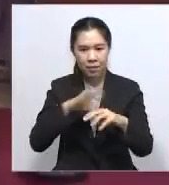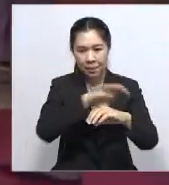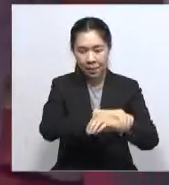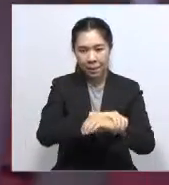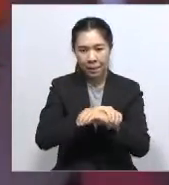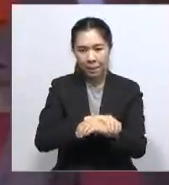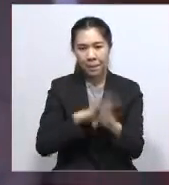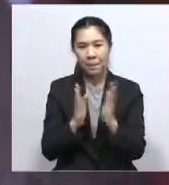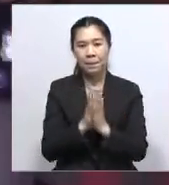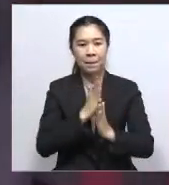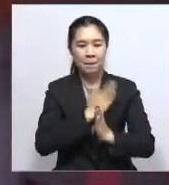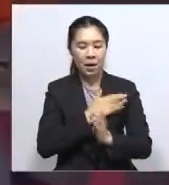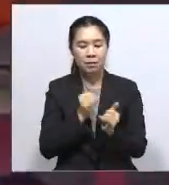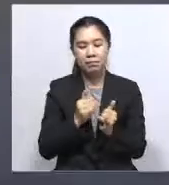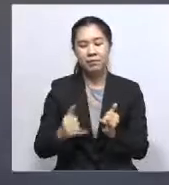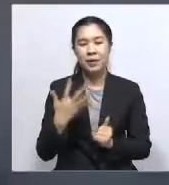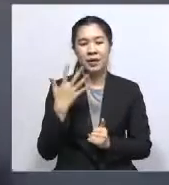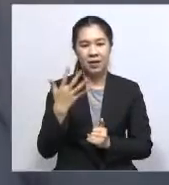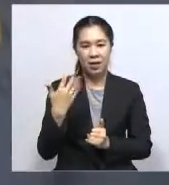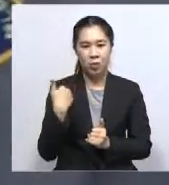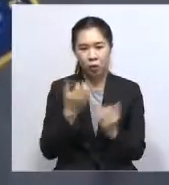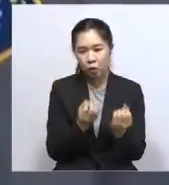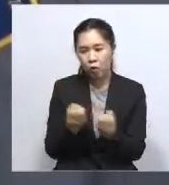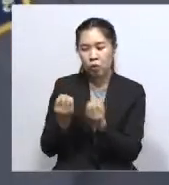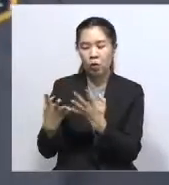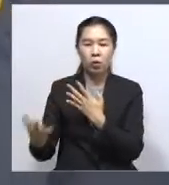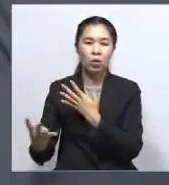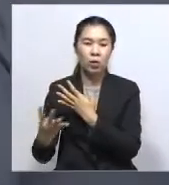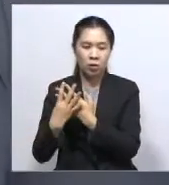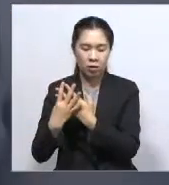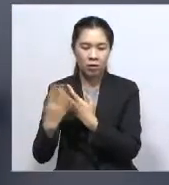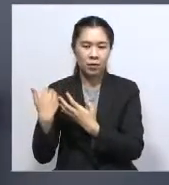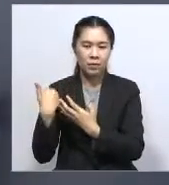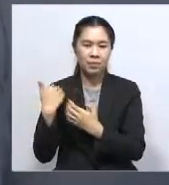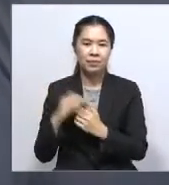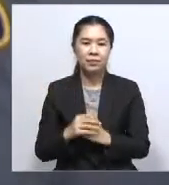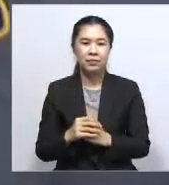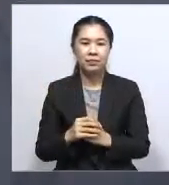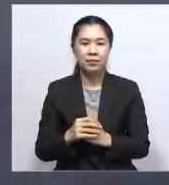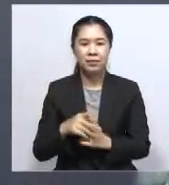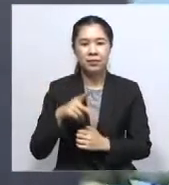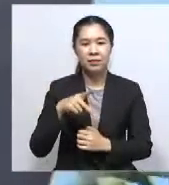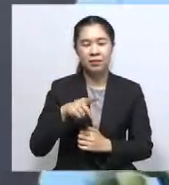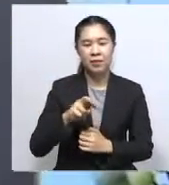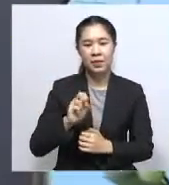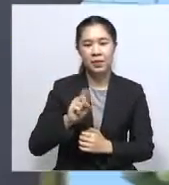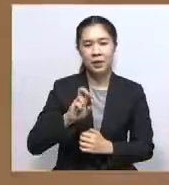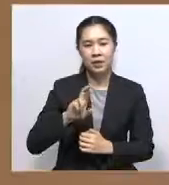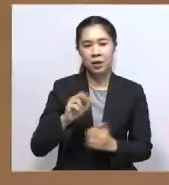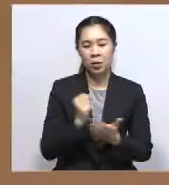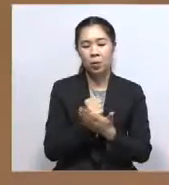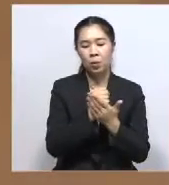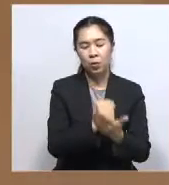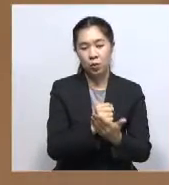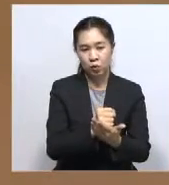ระสงฆ์ที่เกี่ยวข้องได้5รูปถูกส่งตัวฝากขังต่อศาลประกอบด้วยอดีตพระศรีคุณาภรณ์ผู้ช่วยเจ้าอาวาสวัดส